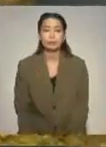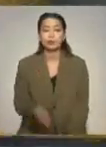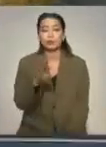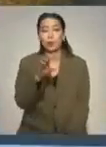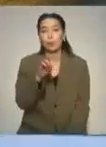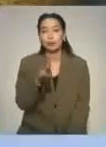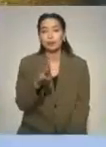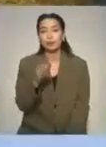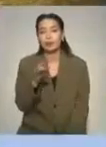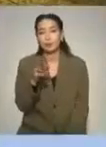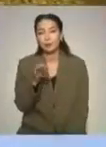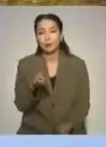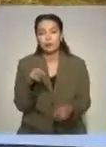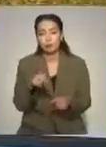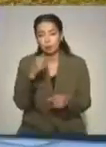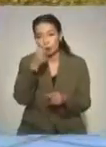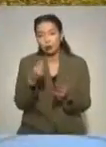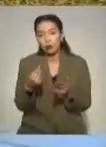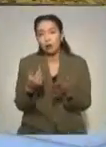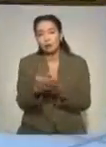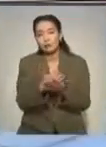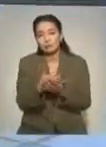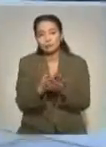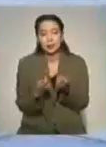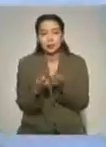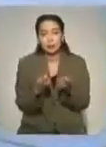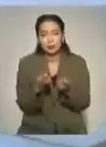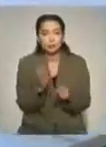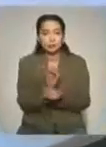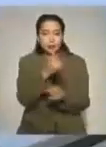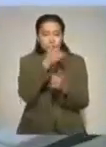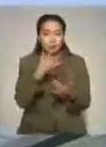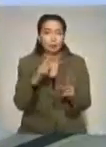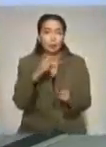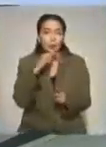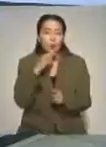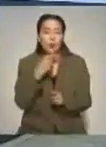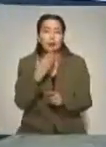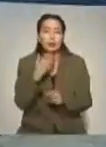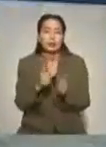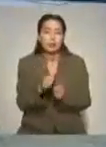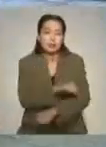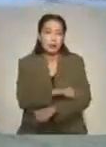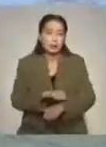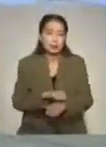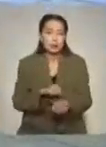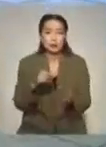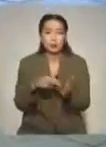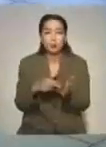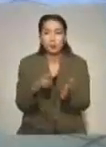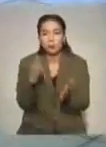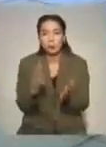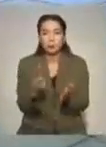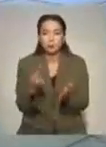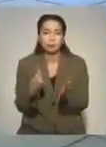Тобылдық фермерлер бұйыл жинаған астықты өткіз алмай отыр, өйткені нарықты көрші мемлекеттің бағасы төмен бидайы жаулап алған.